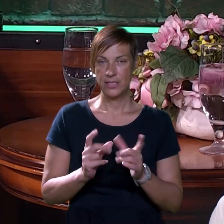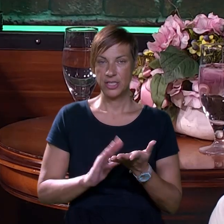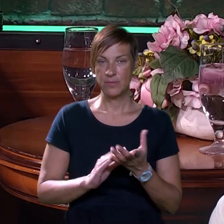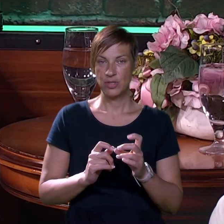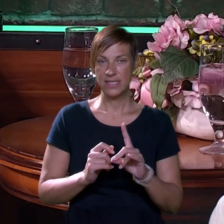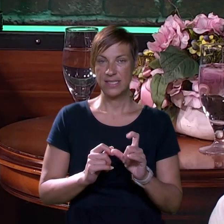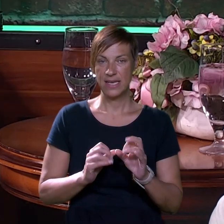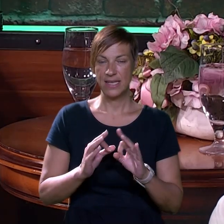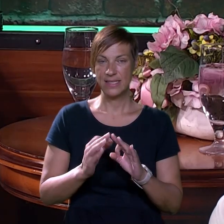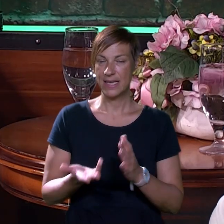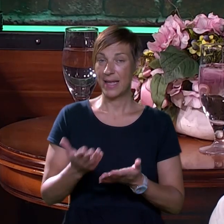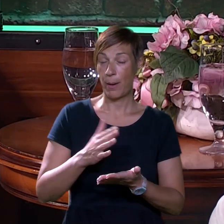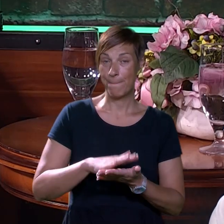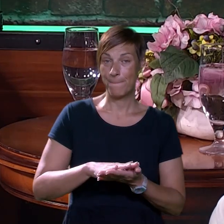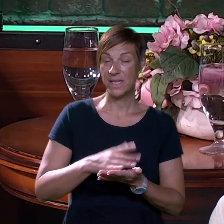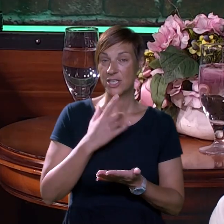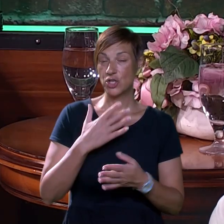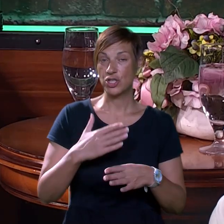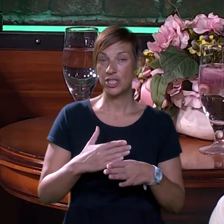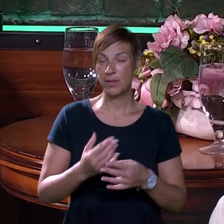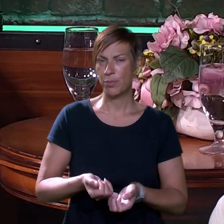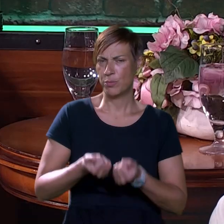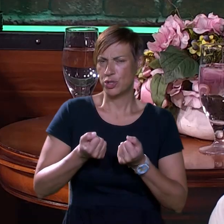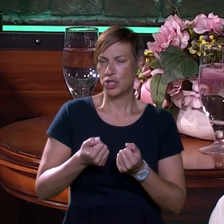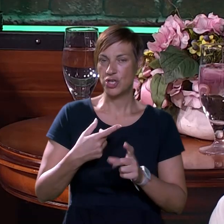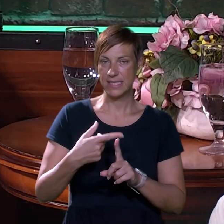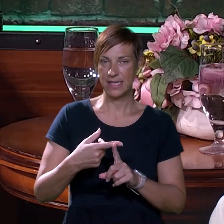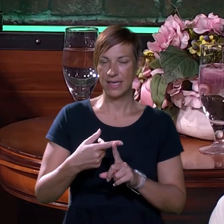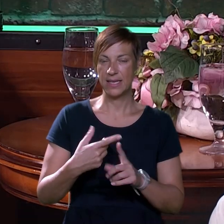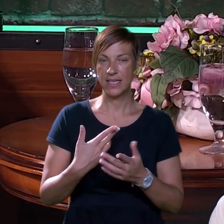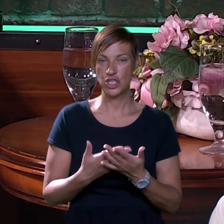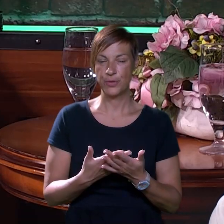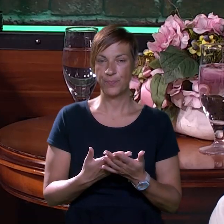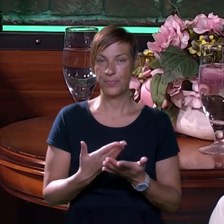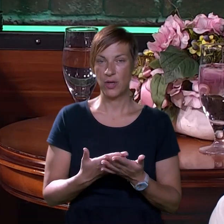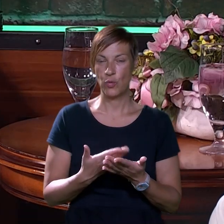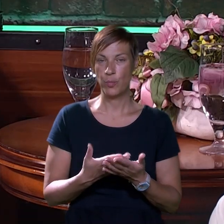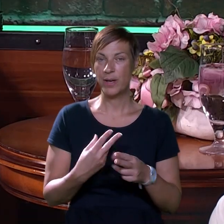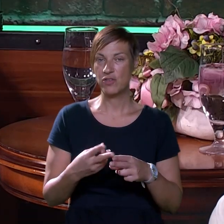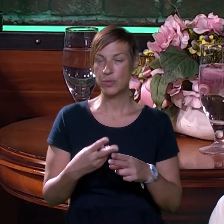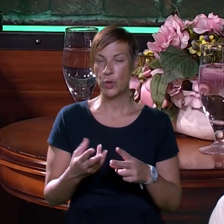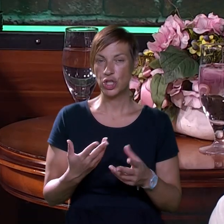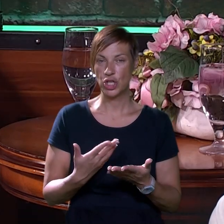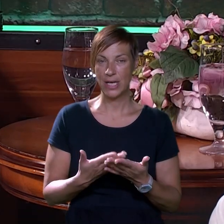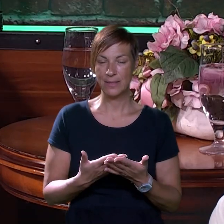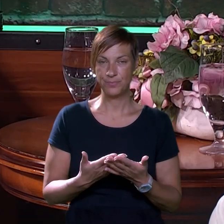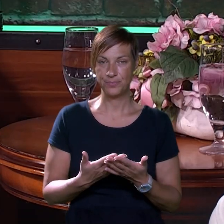i Cirenci, kad padneš, ko će ti pomoć nositi taj tvoj križ. Upravo radi toga,